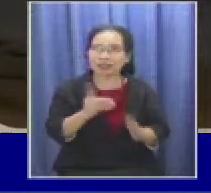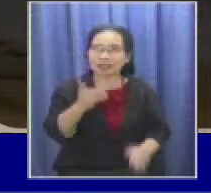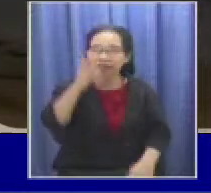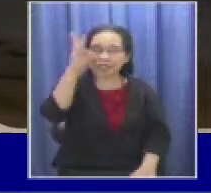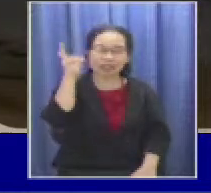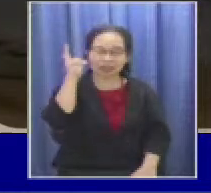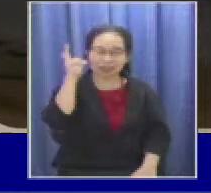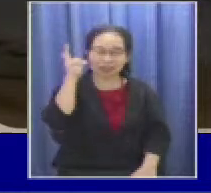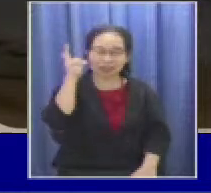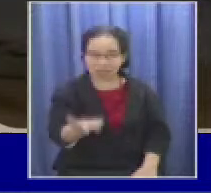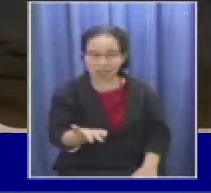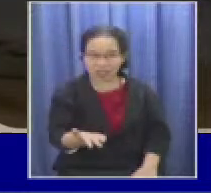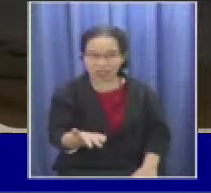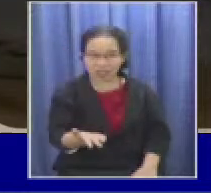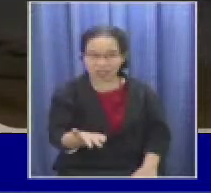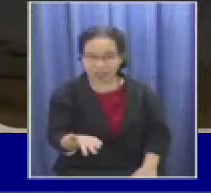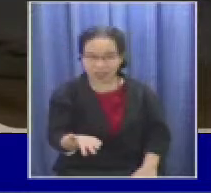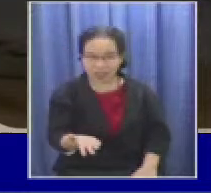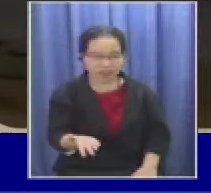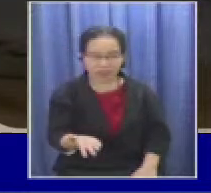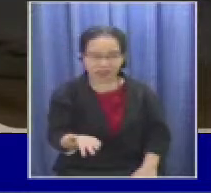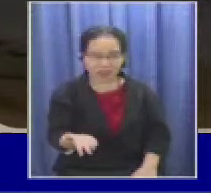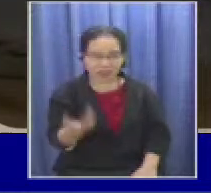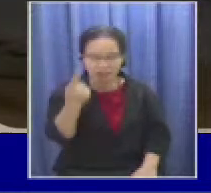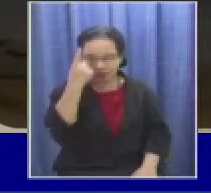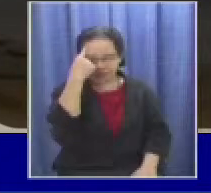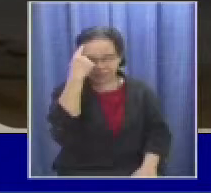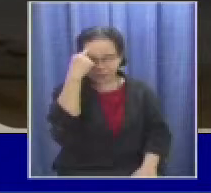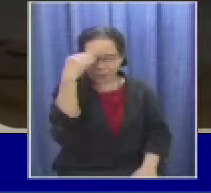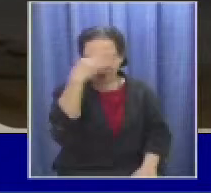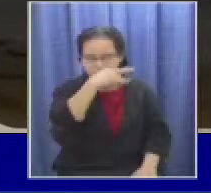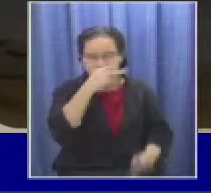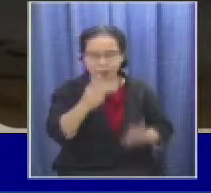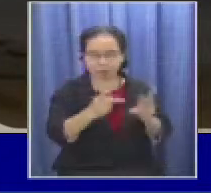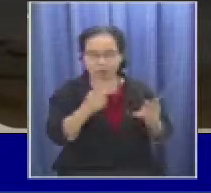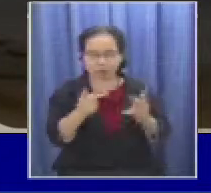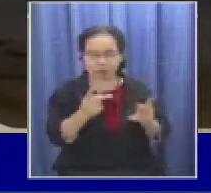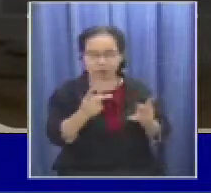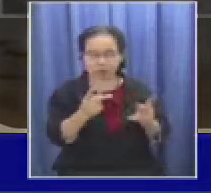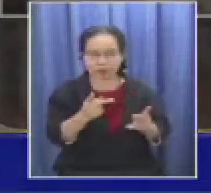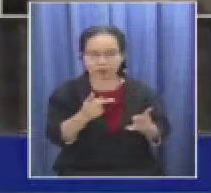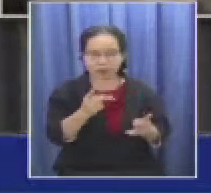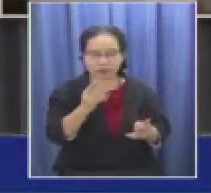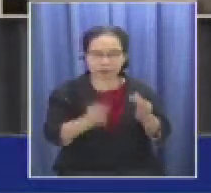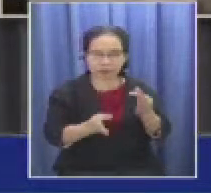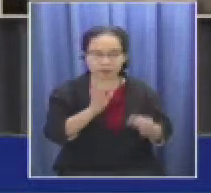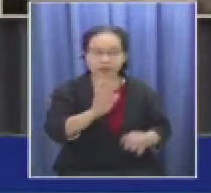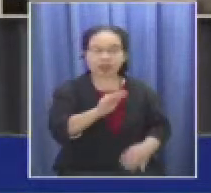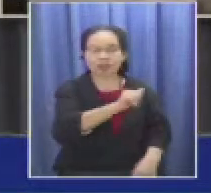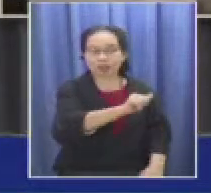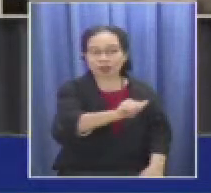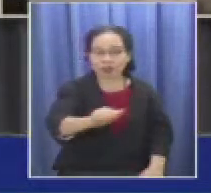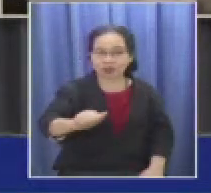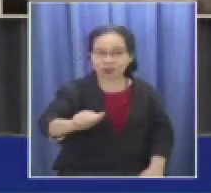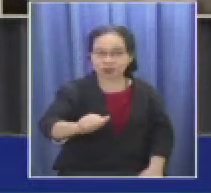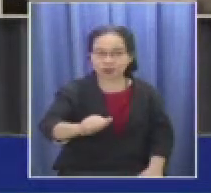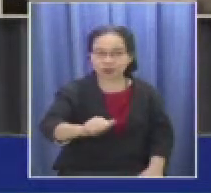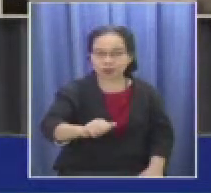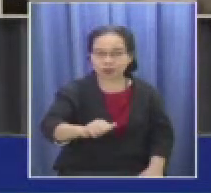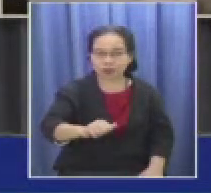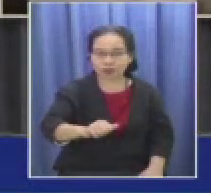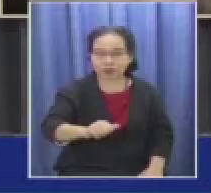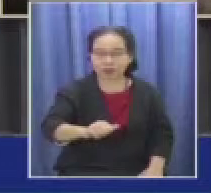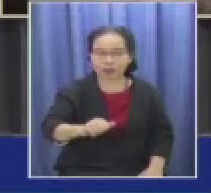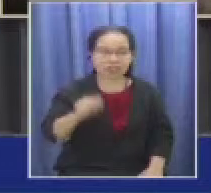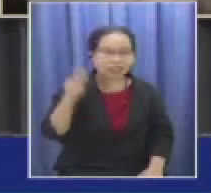ta takyerema kro no wodi adi ato no wodi ada de obi atwantro gu obi so no ta takyerema kro yo wi aba beto a ye nnwuma